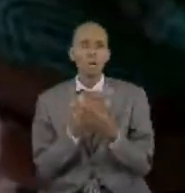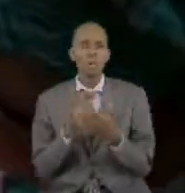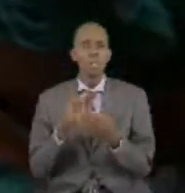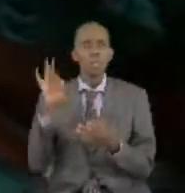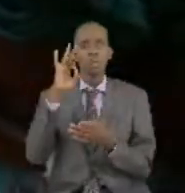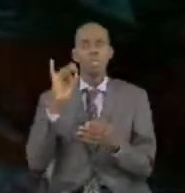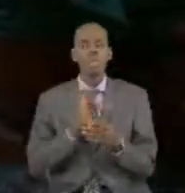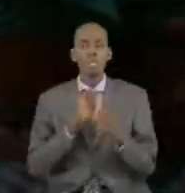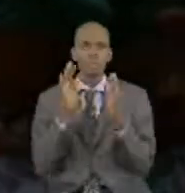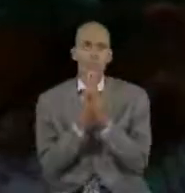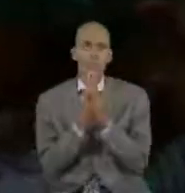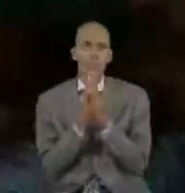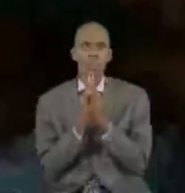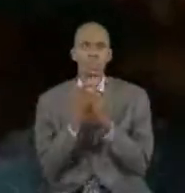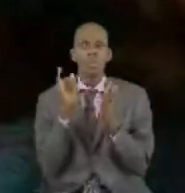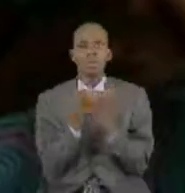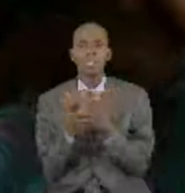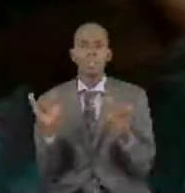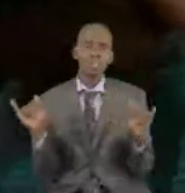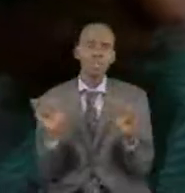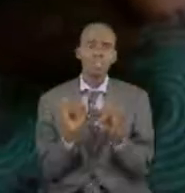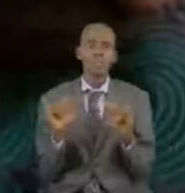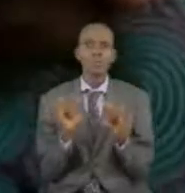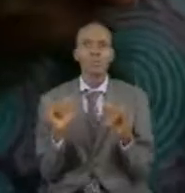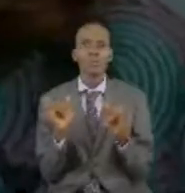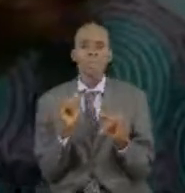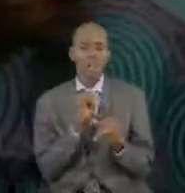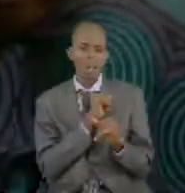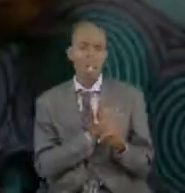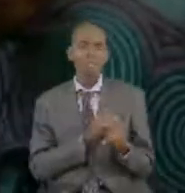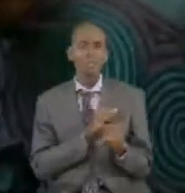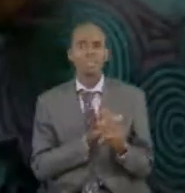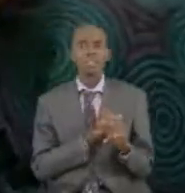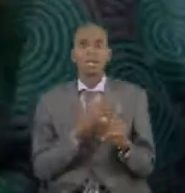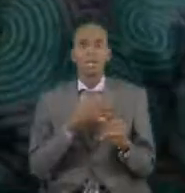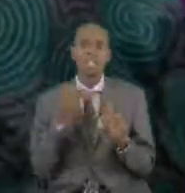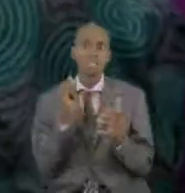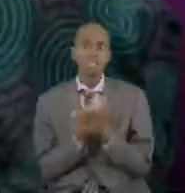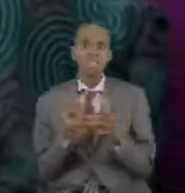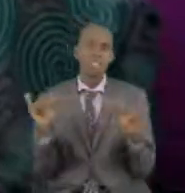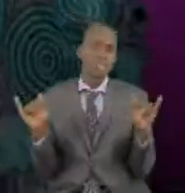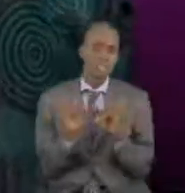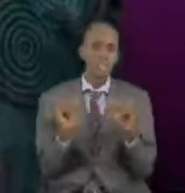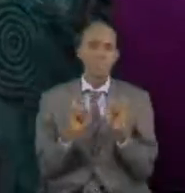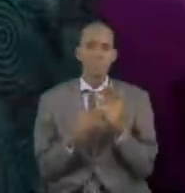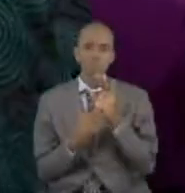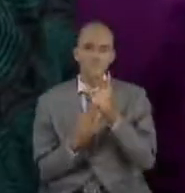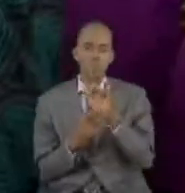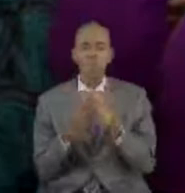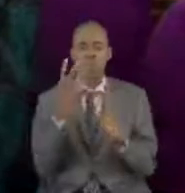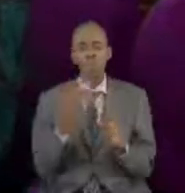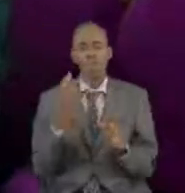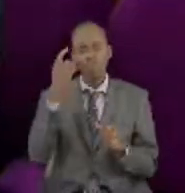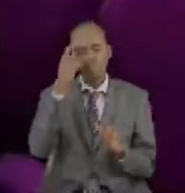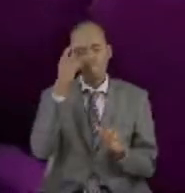je prie que cette même attitude cette même disposition de penser